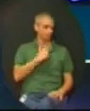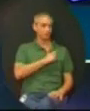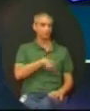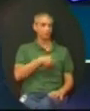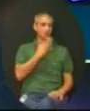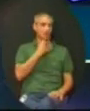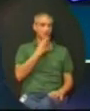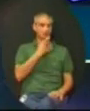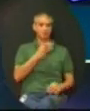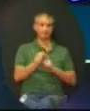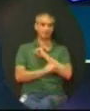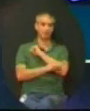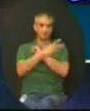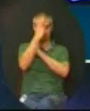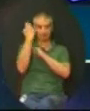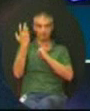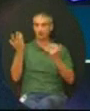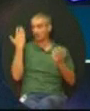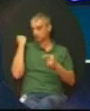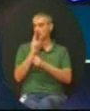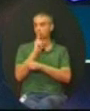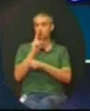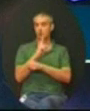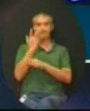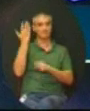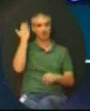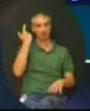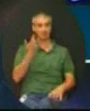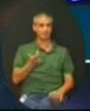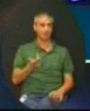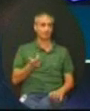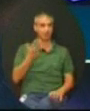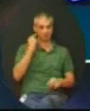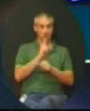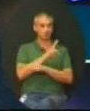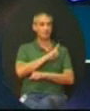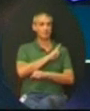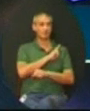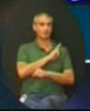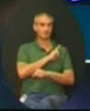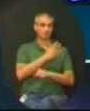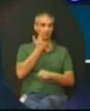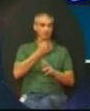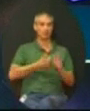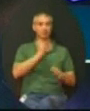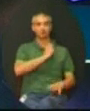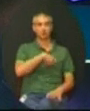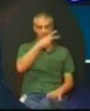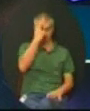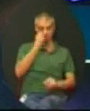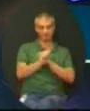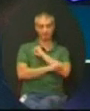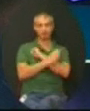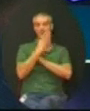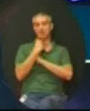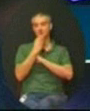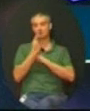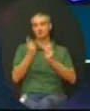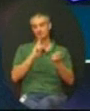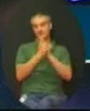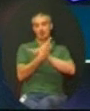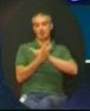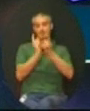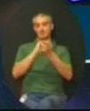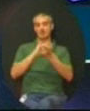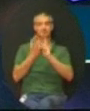עירייה יהודי וסגן ערבי, אני לא רואה. היו תקופות אגב בירושלים. בוא נתחיל משחקן ערבי בביתר. תקופת המנדט בירושלים, היה ראש עירייה ערבי וסגנו יהודי. חלק מהעניין